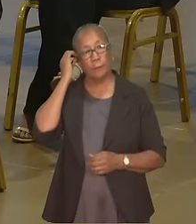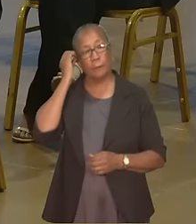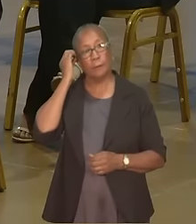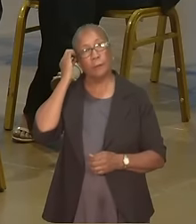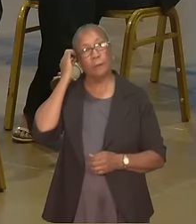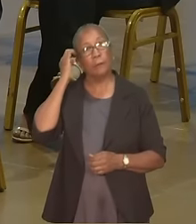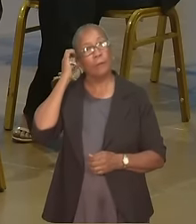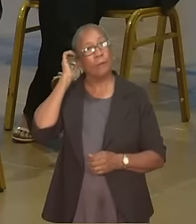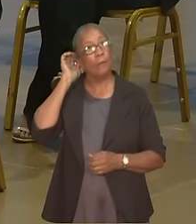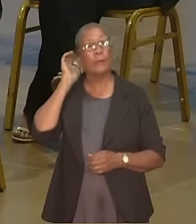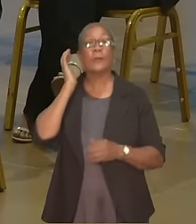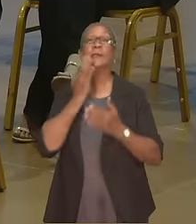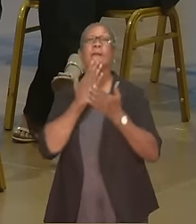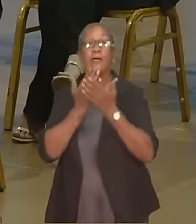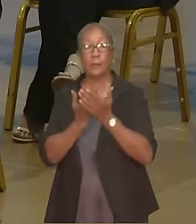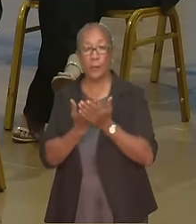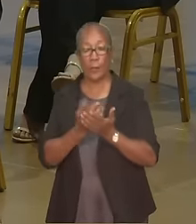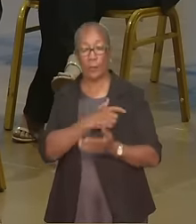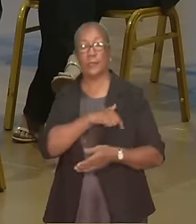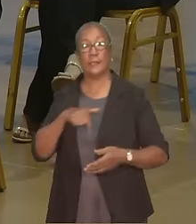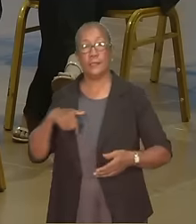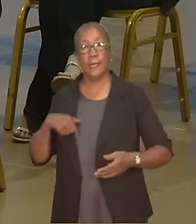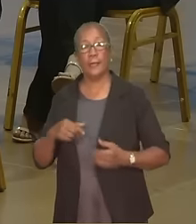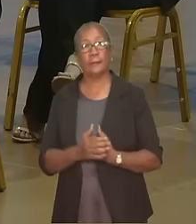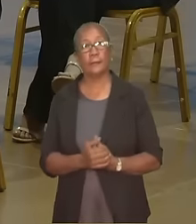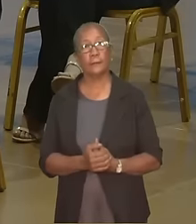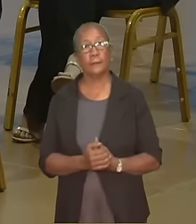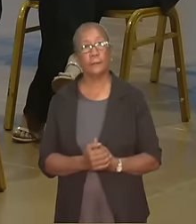Ja, dank u wel, excellentie.